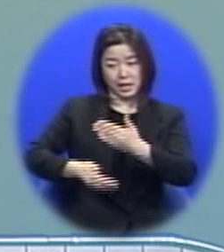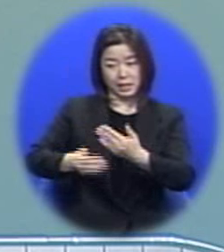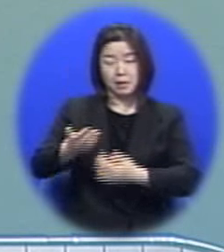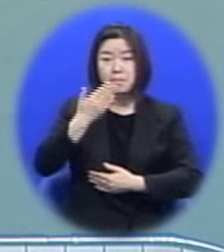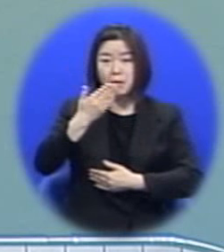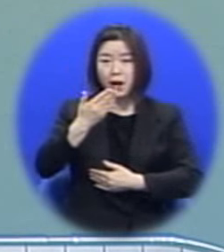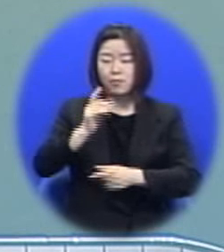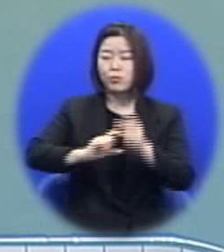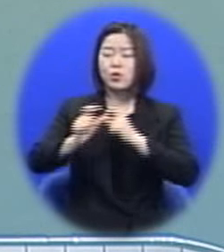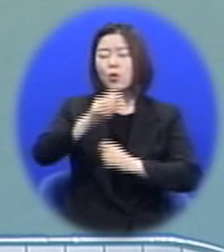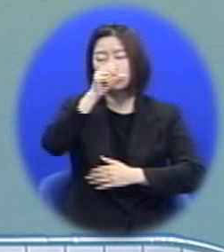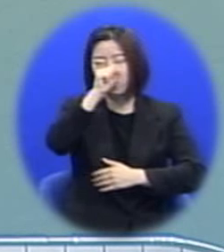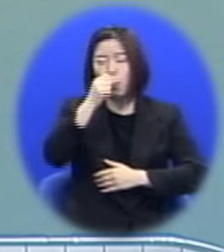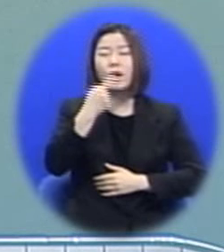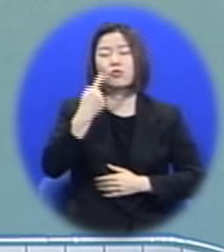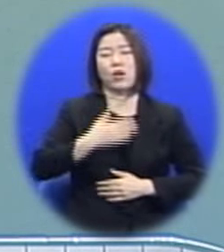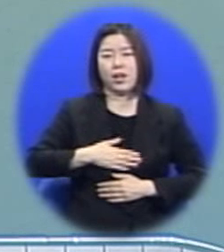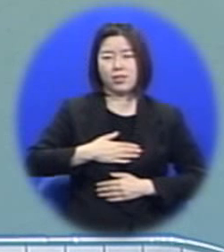좋아하는 줄 아셨대.